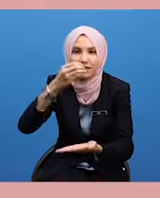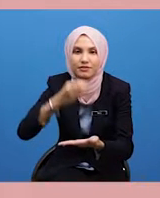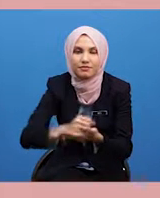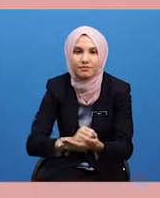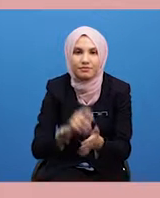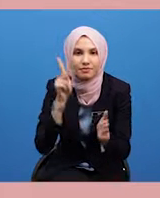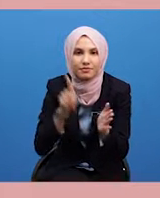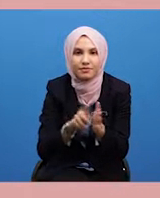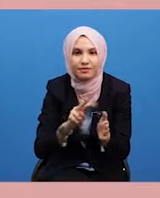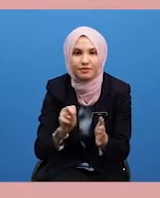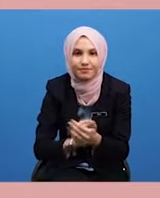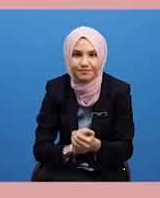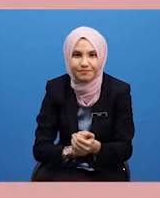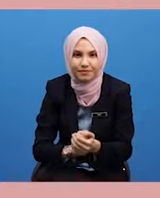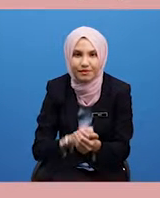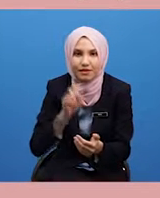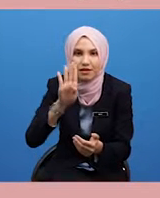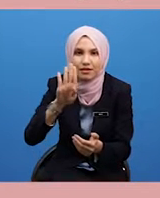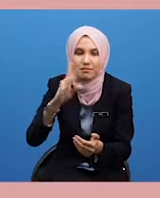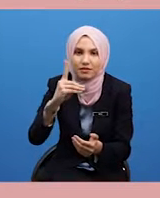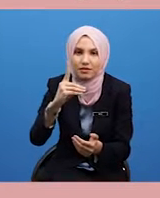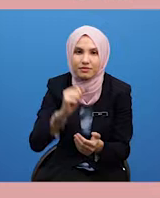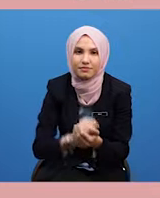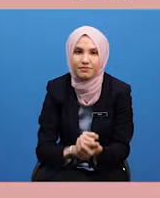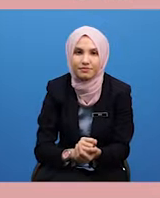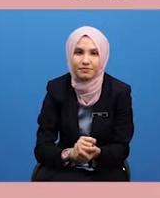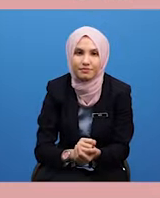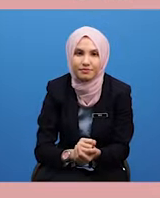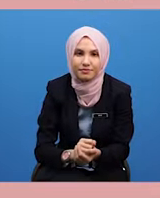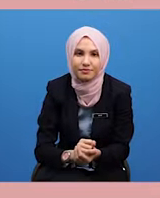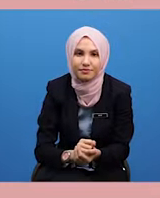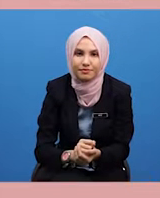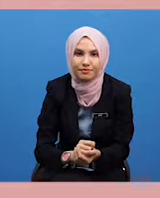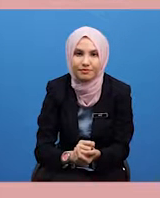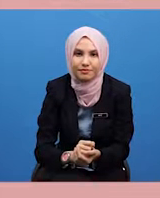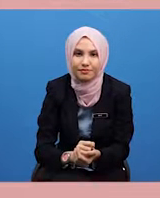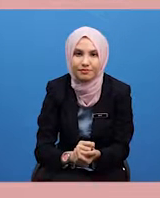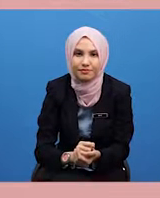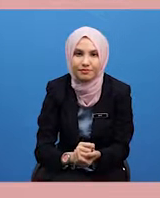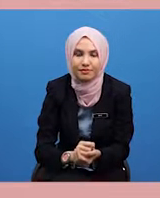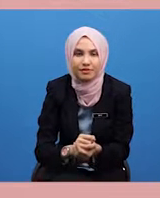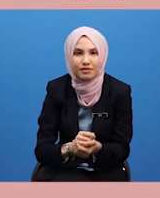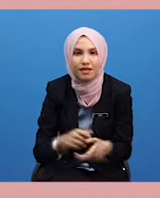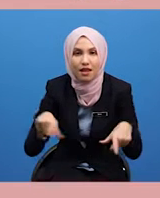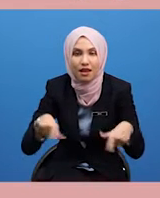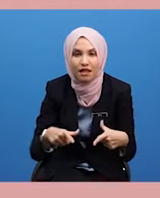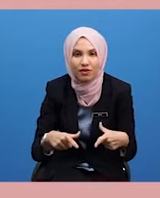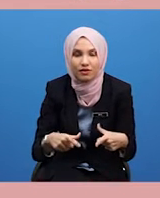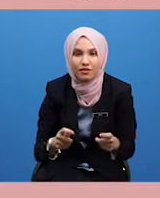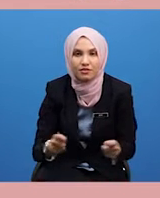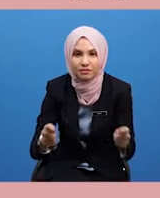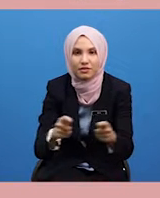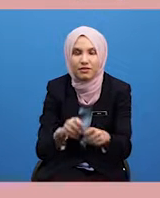terakhir, bekas keempat atau D yang kita labelkan tadi, anda lakukan seperti pada bekas